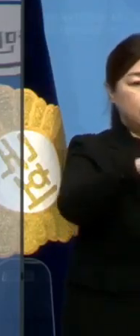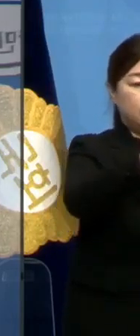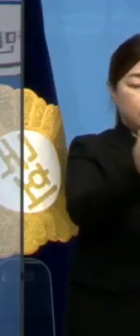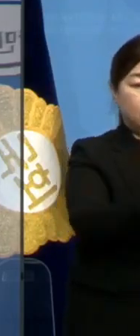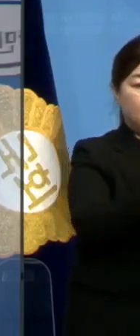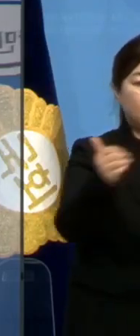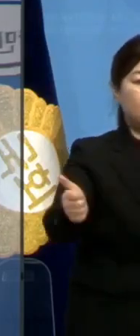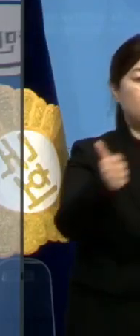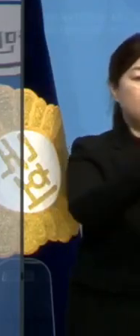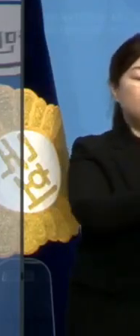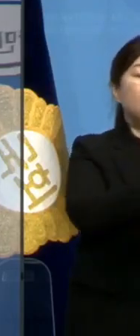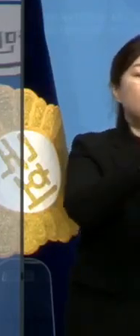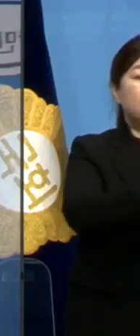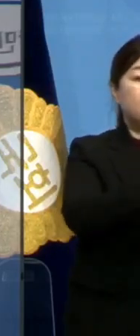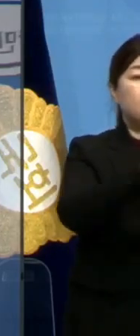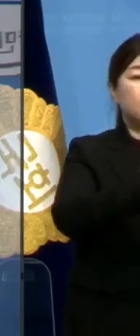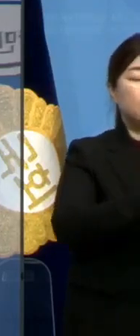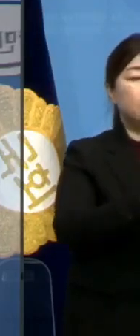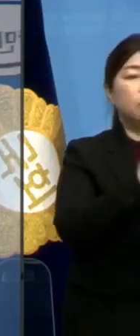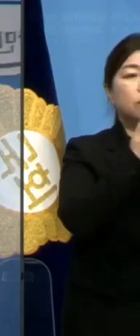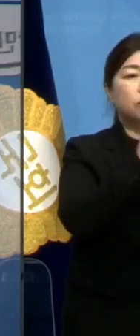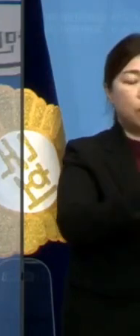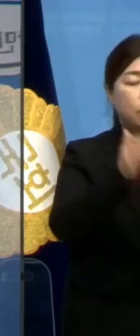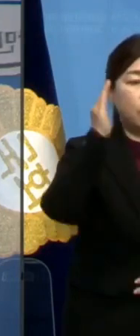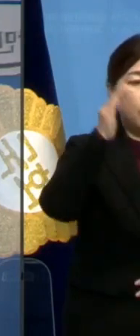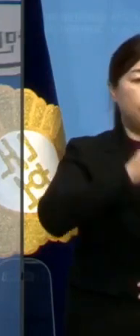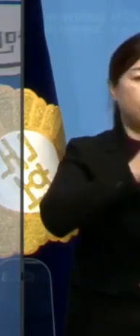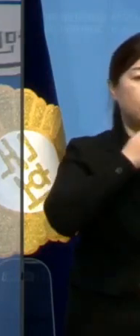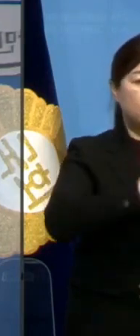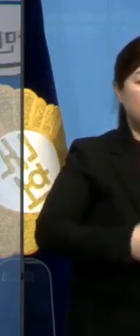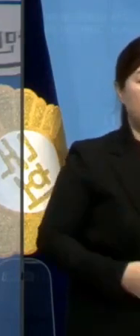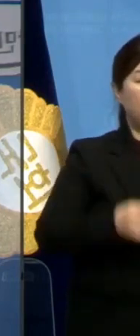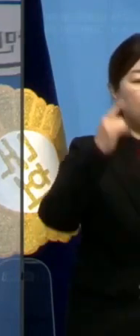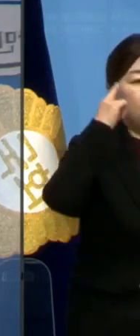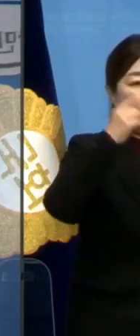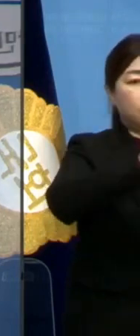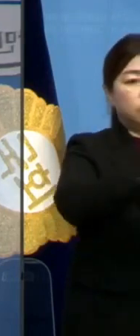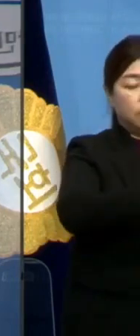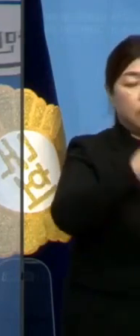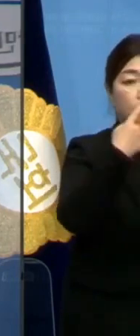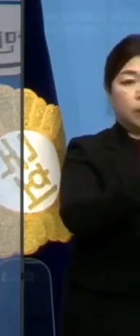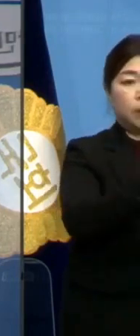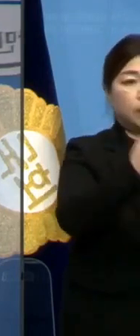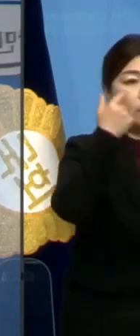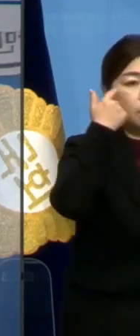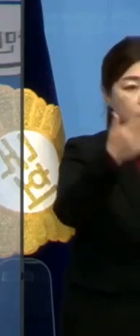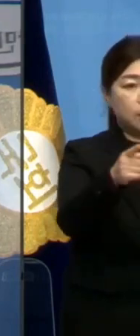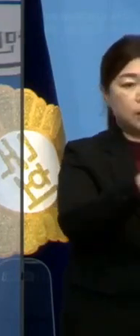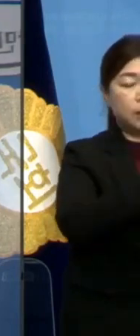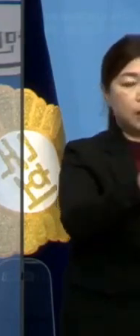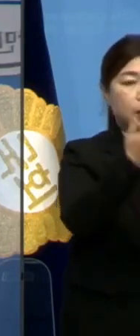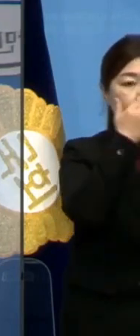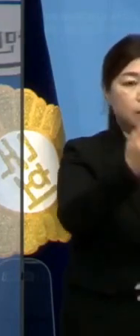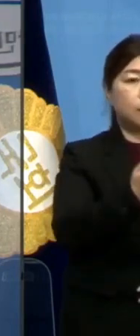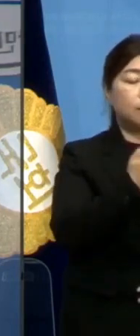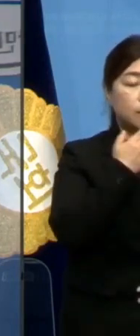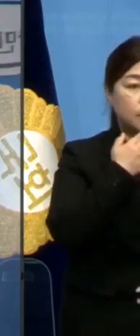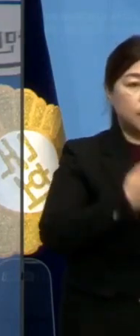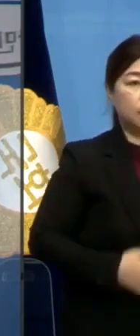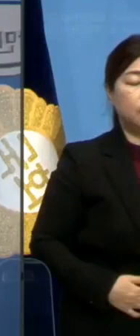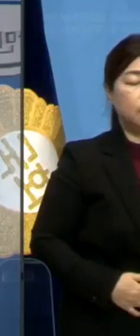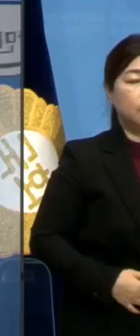부 학부의 중요성을 강조 했을 뿐인데 왜 왜곡하고 비방 하는지 이해할 수 없습니다